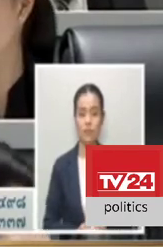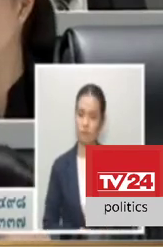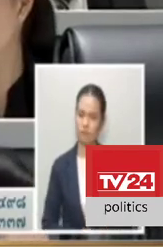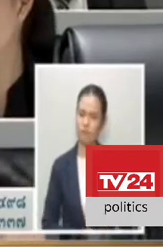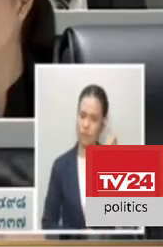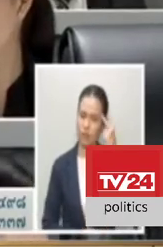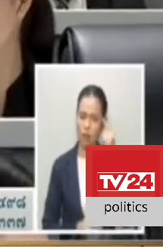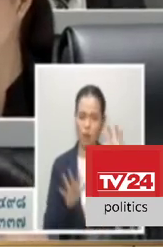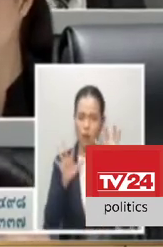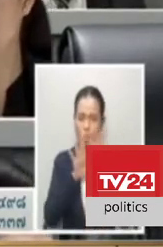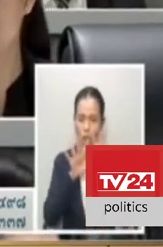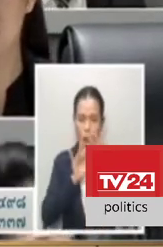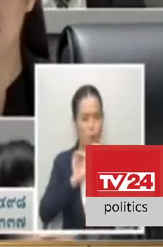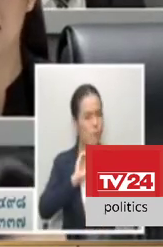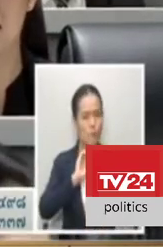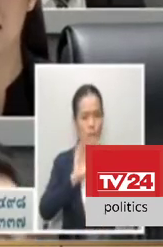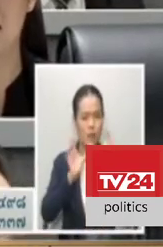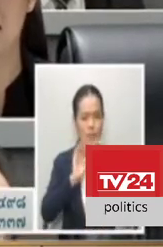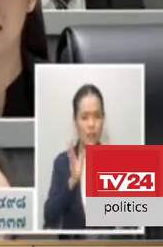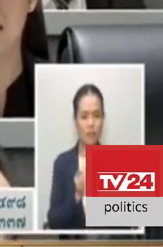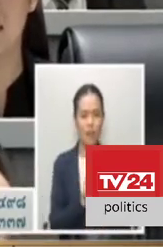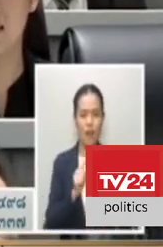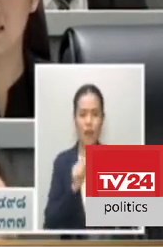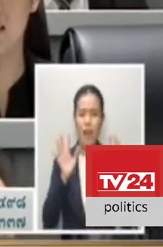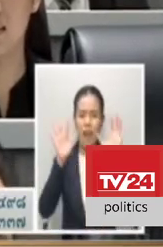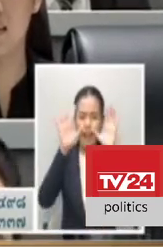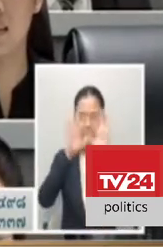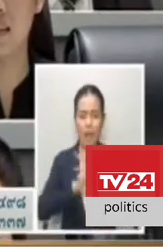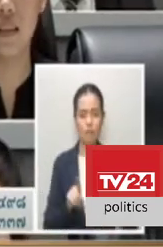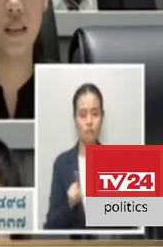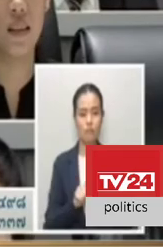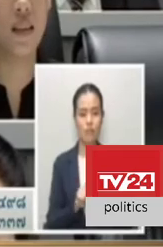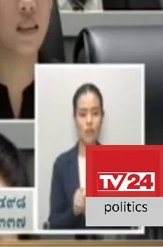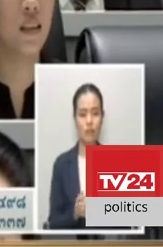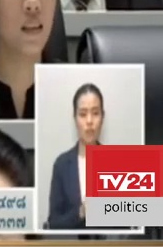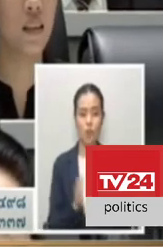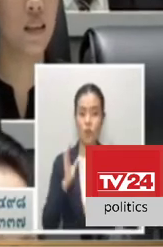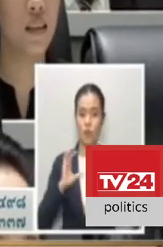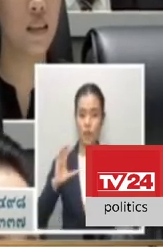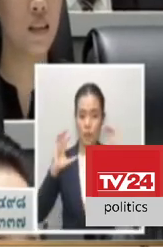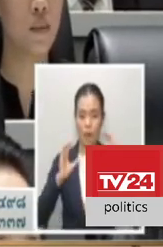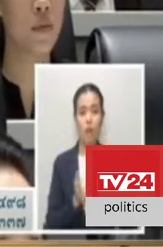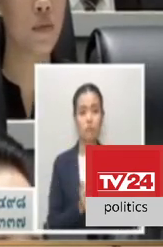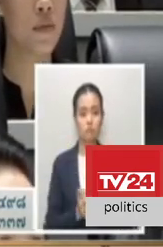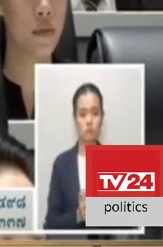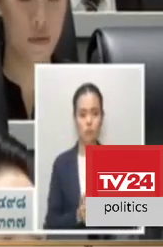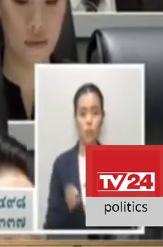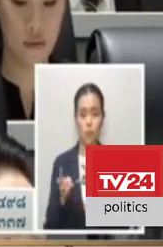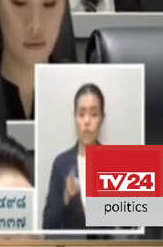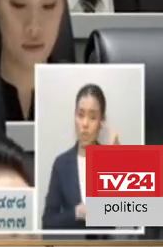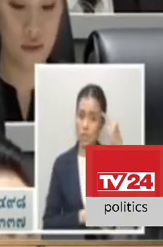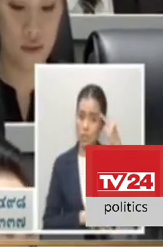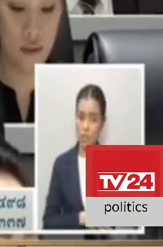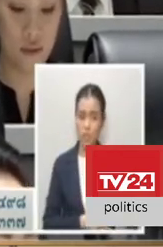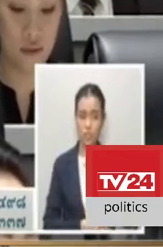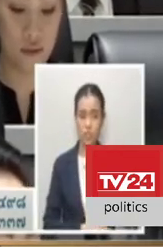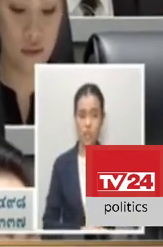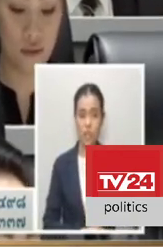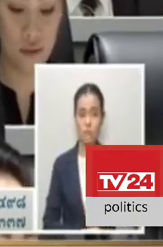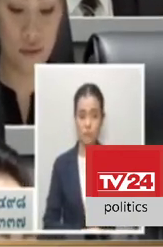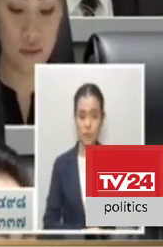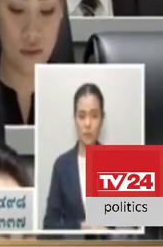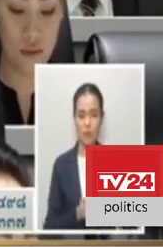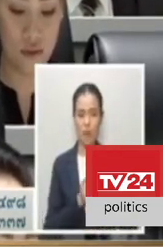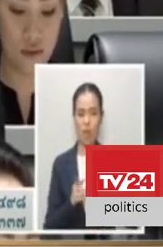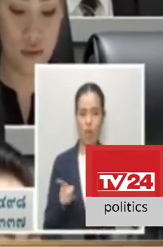ความคลุมเครือไม่ค่อยชัดเจนอาการคล้ายๆกับเหมือนตอนที่คนในรัฐบาลเองออกมาให้ความเห็นในเรื่อง GSP ที่ไปคนละ